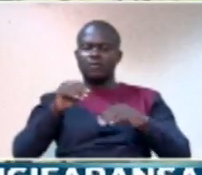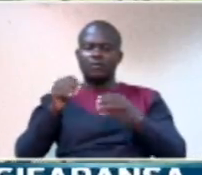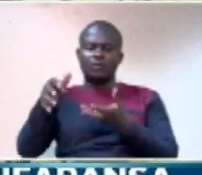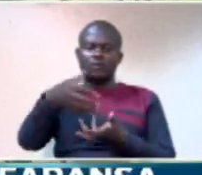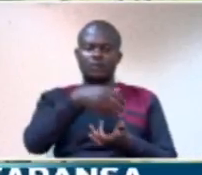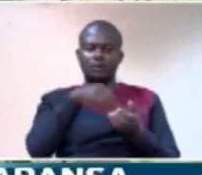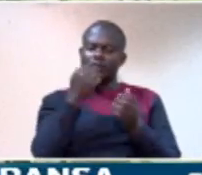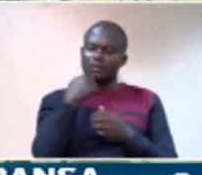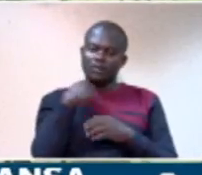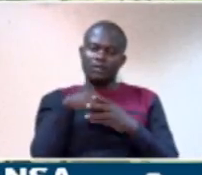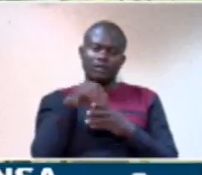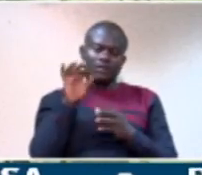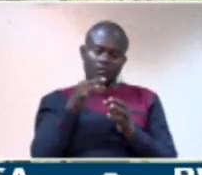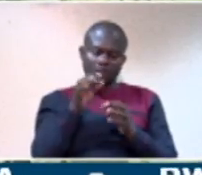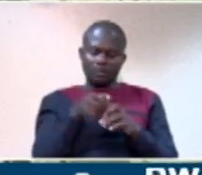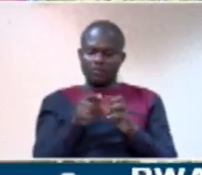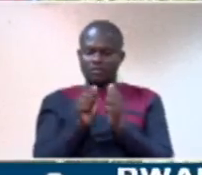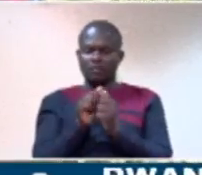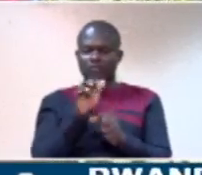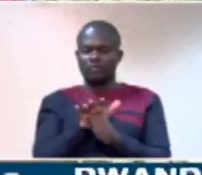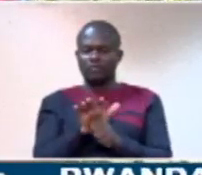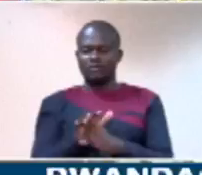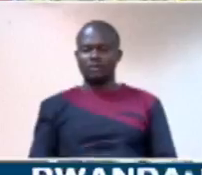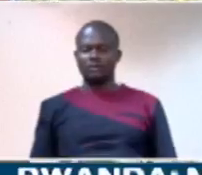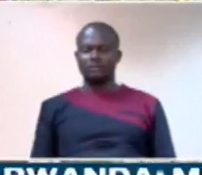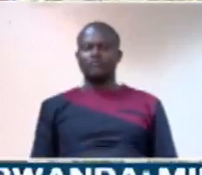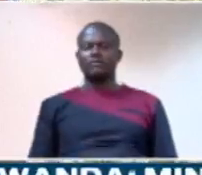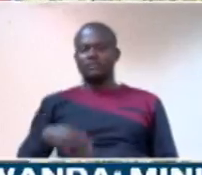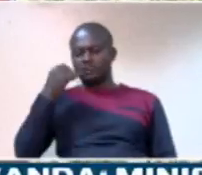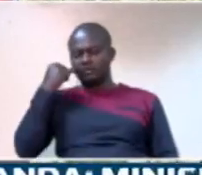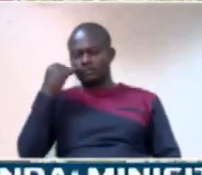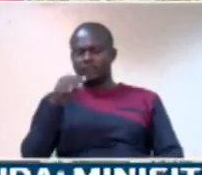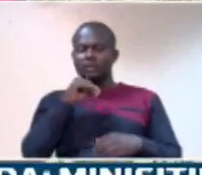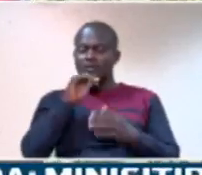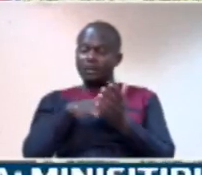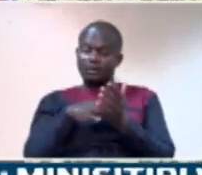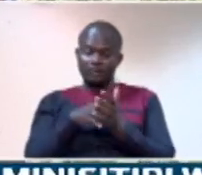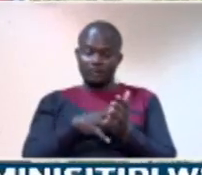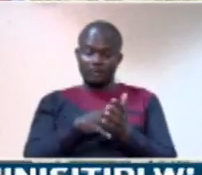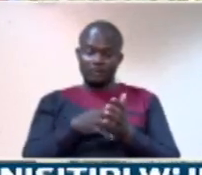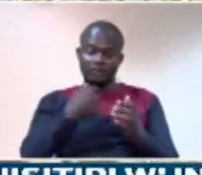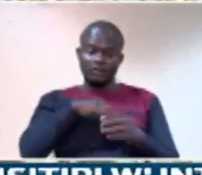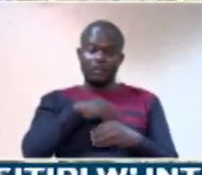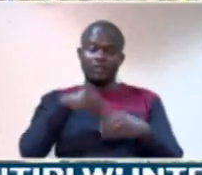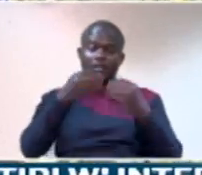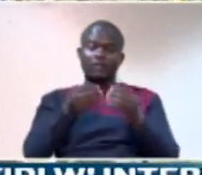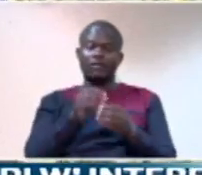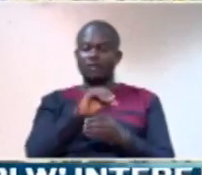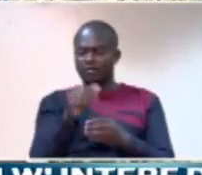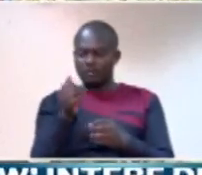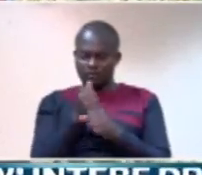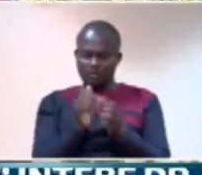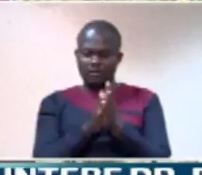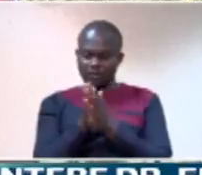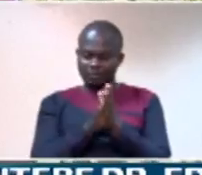ubu hari imboga z'ubwoko butandukanye cyane inturyi. Nubwo nkubwira ngo nabadatezuka nge numva nayihanira ikirisitu rya dukorana